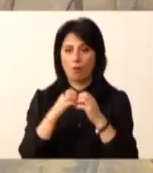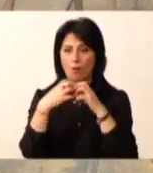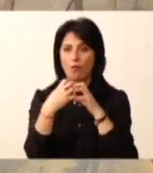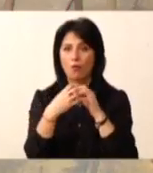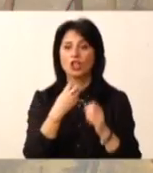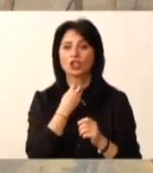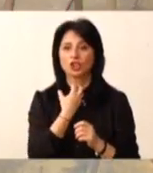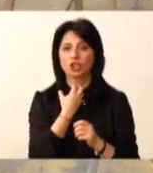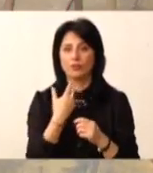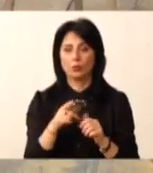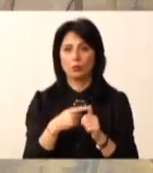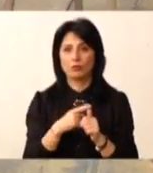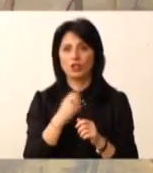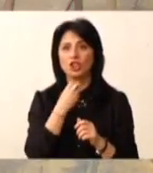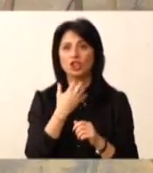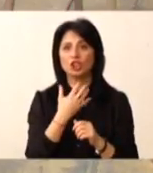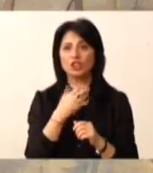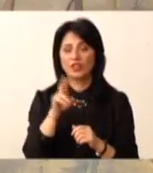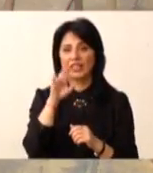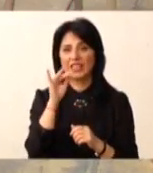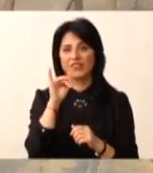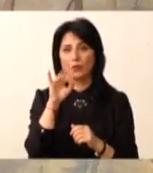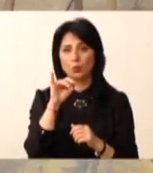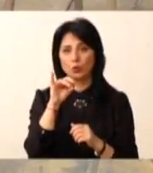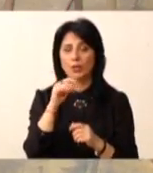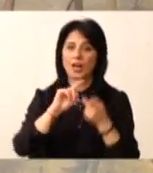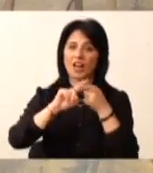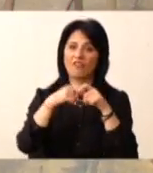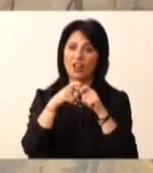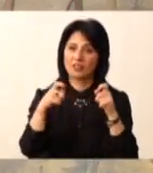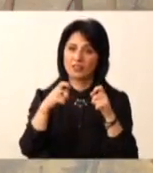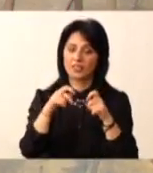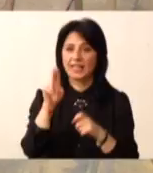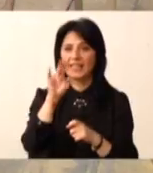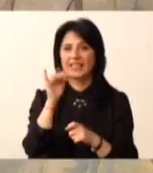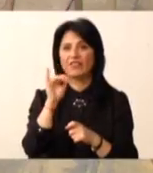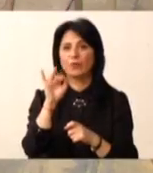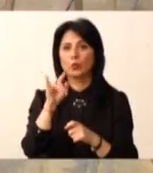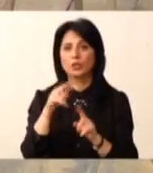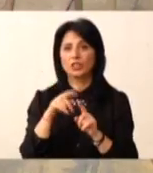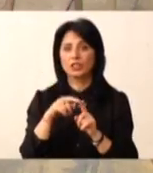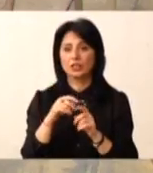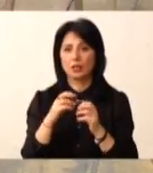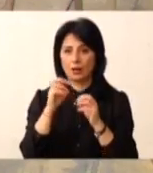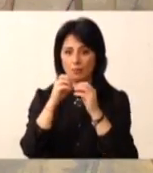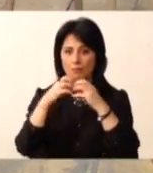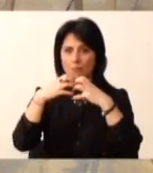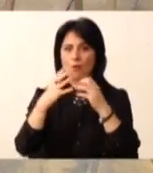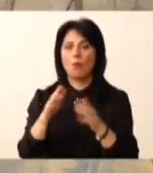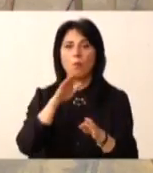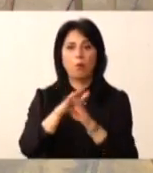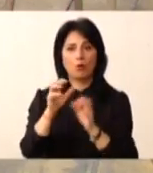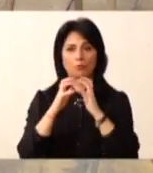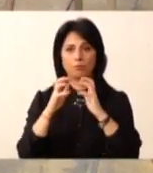ჩიყვი თავის მხრივ შეიძლება იყოს დიფუზური და კვანძოვანი. დიფუზური, როდესაც ჯირკვალი არის გადიდებული